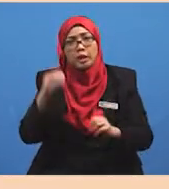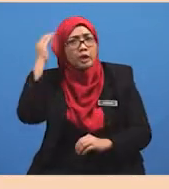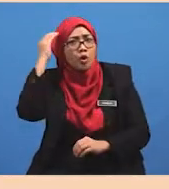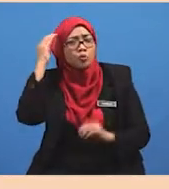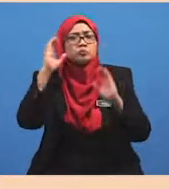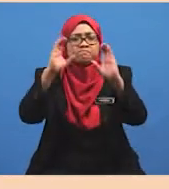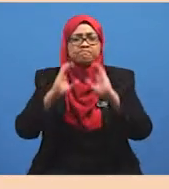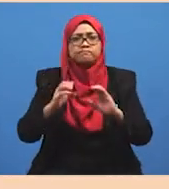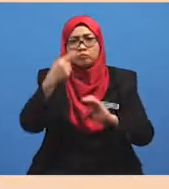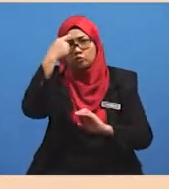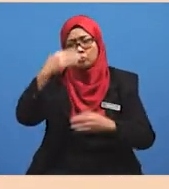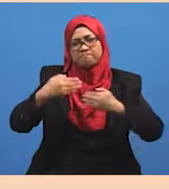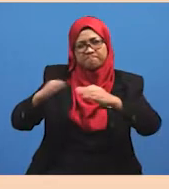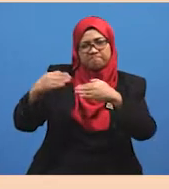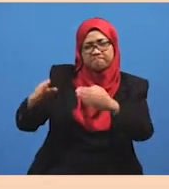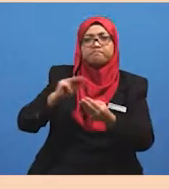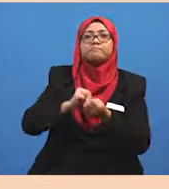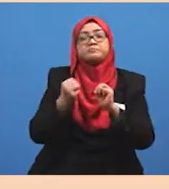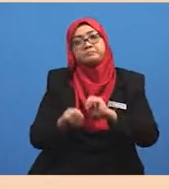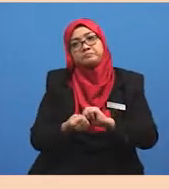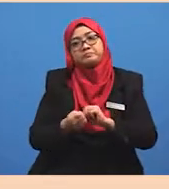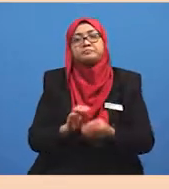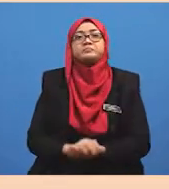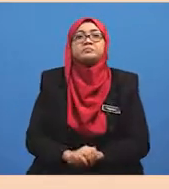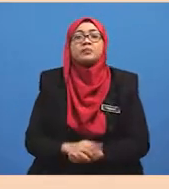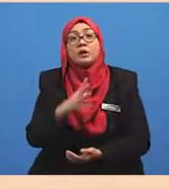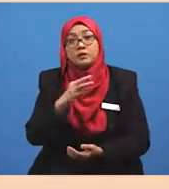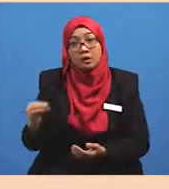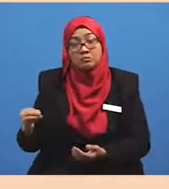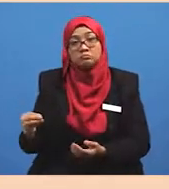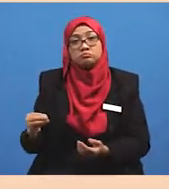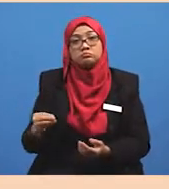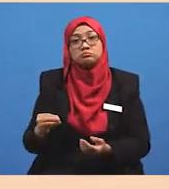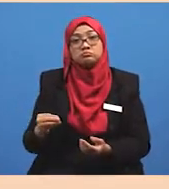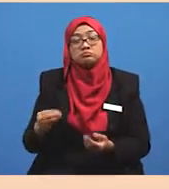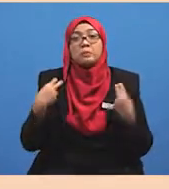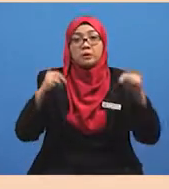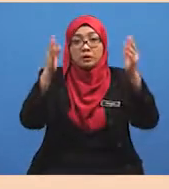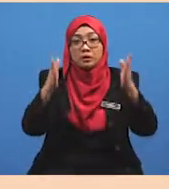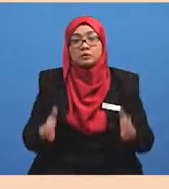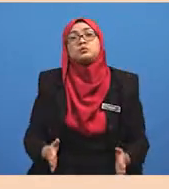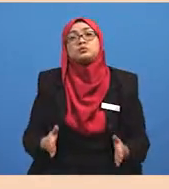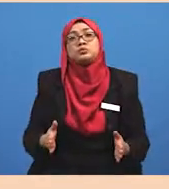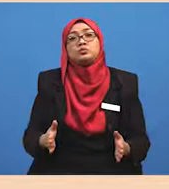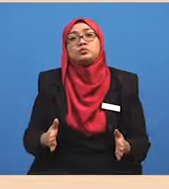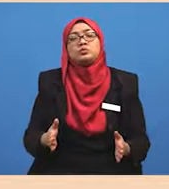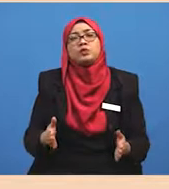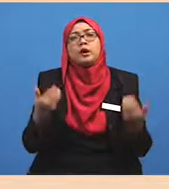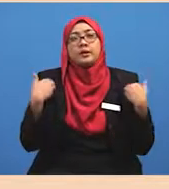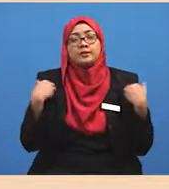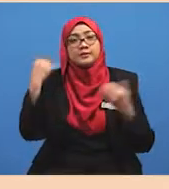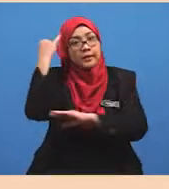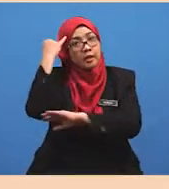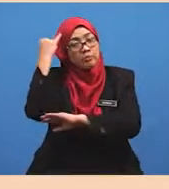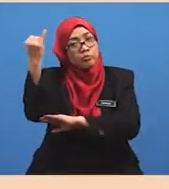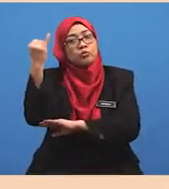super puzzle menetapkan diri dengan kemahiran dan ilmu